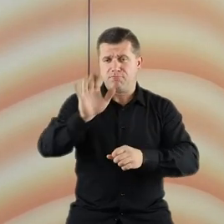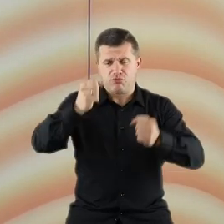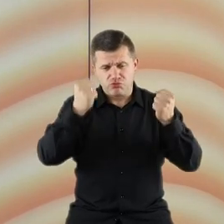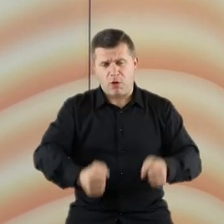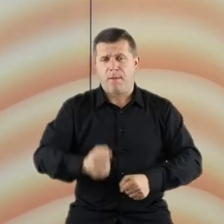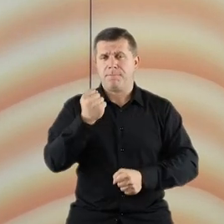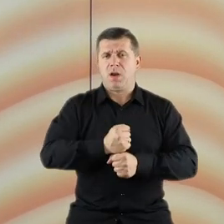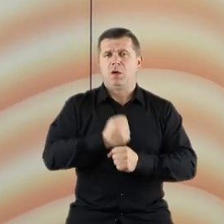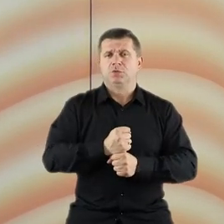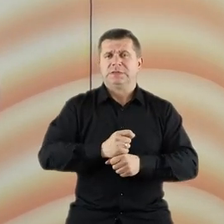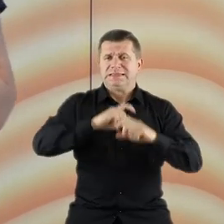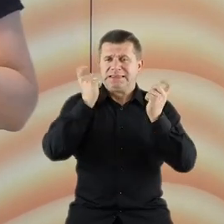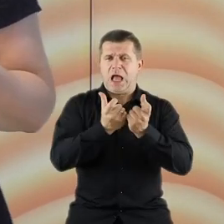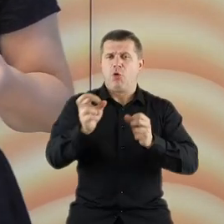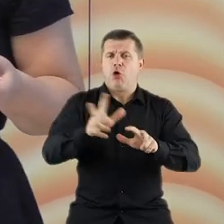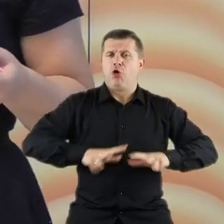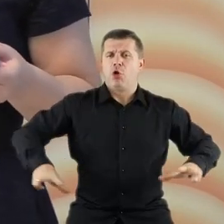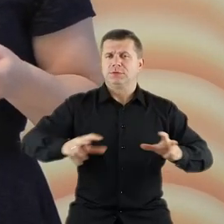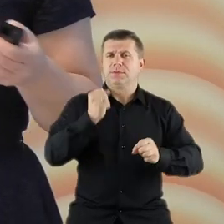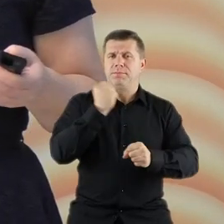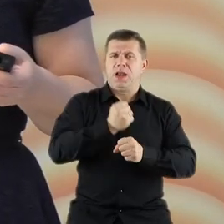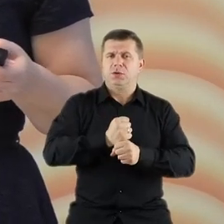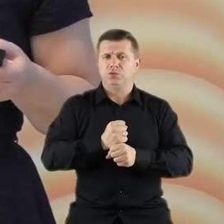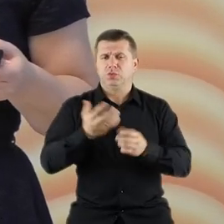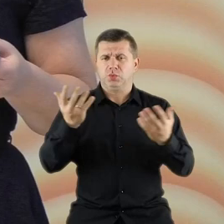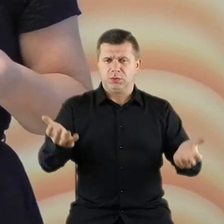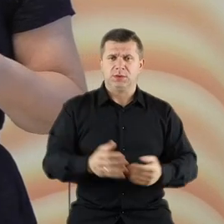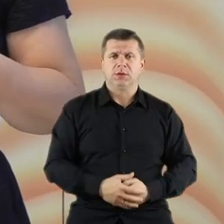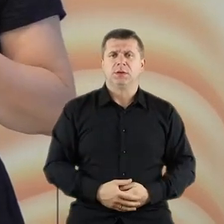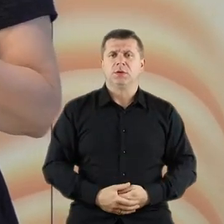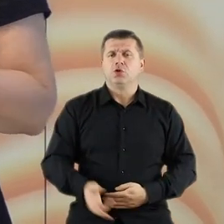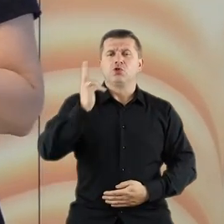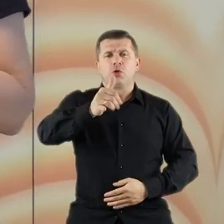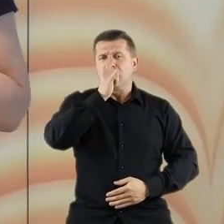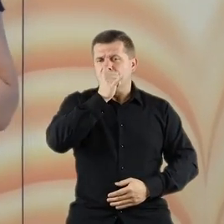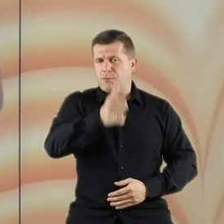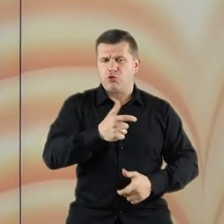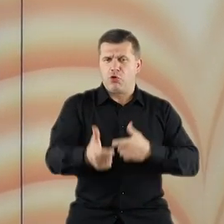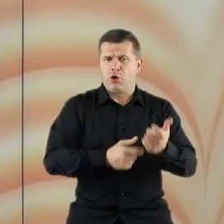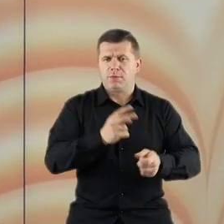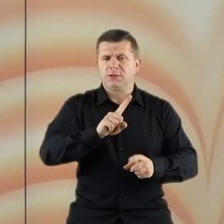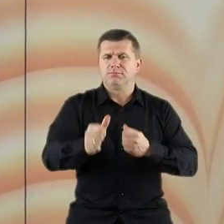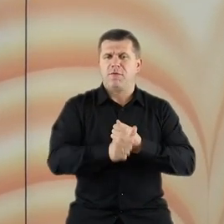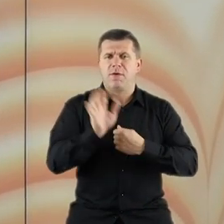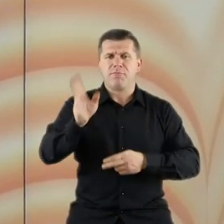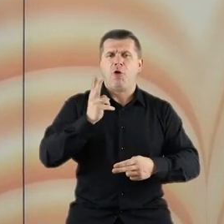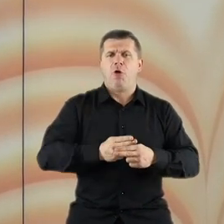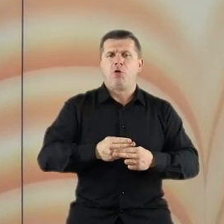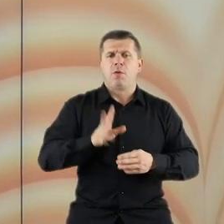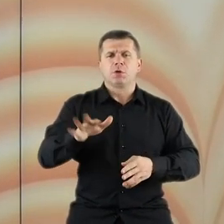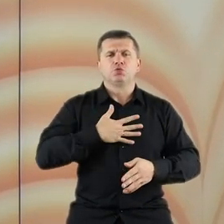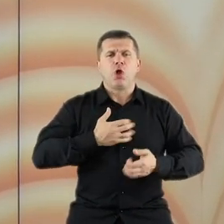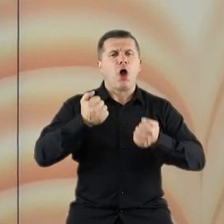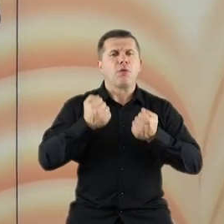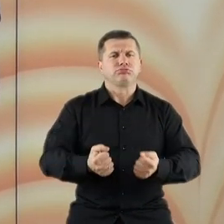ciężko pracować i cała rodzina pracuje na roli ktoś nie może tego robić ze względów chorobowych jest